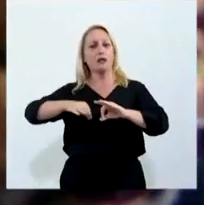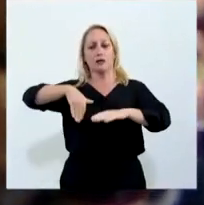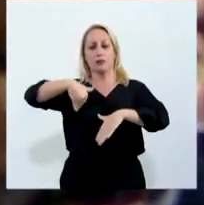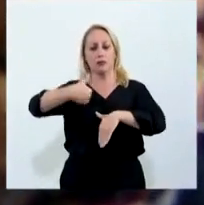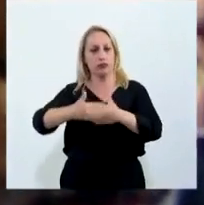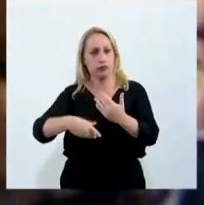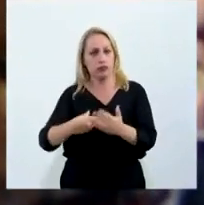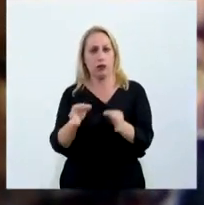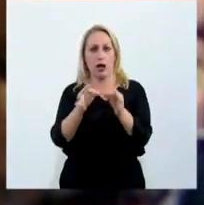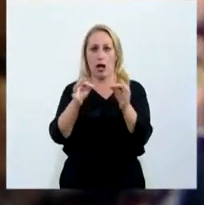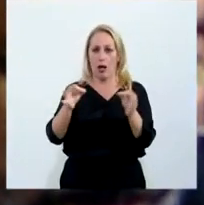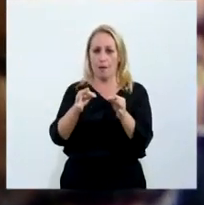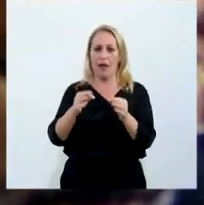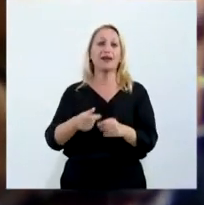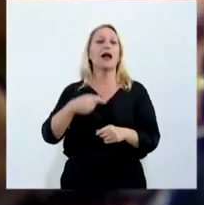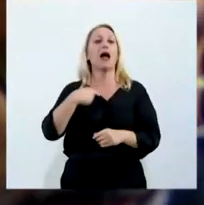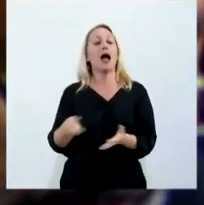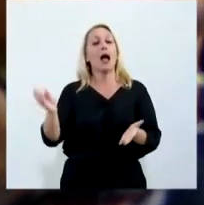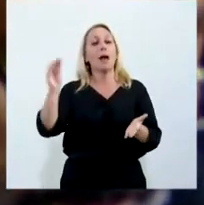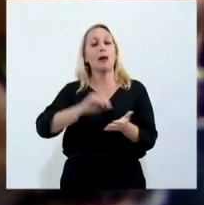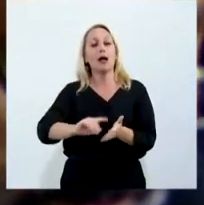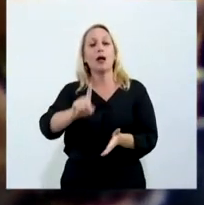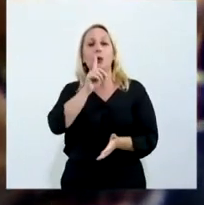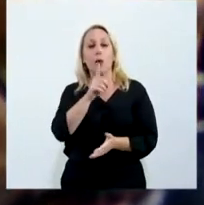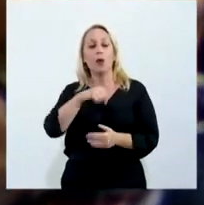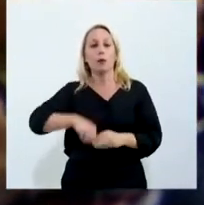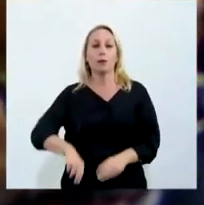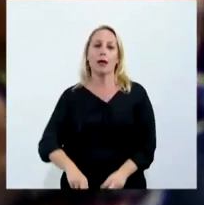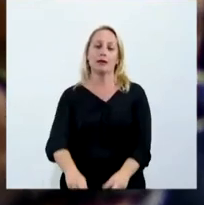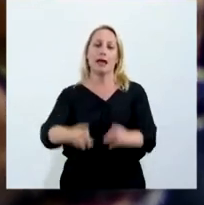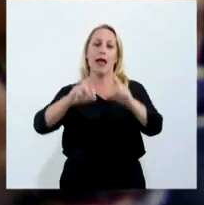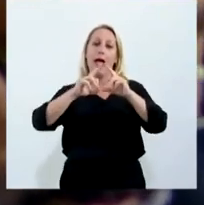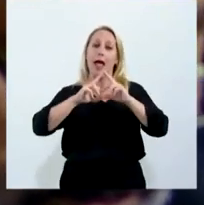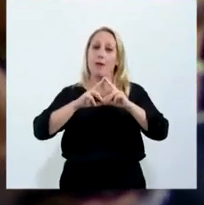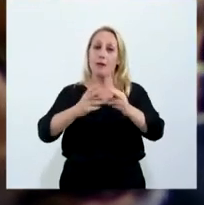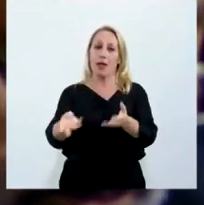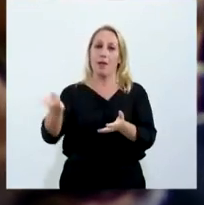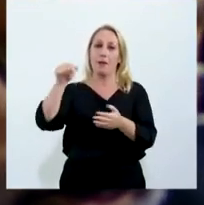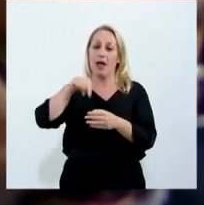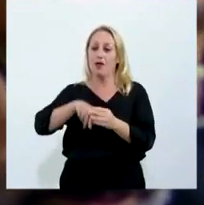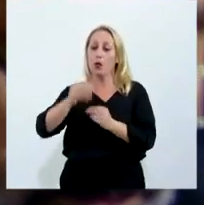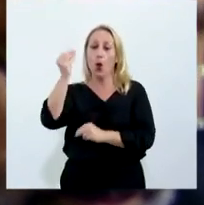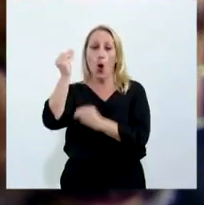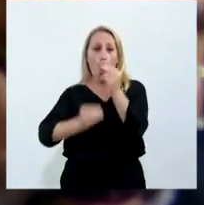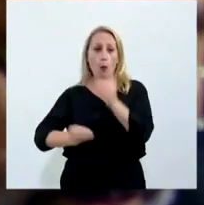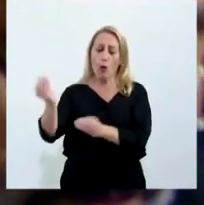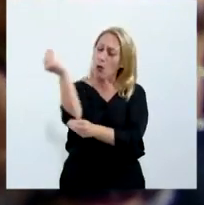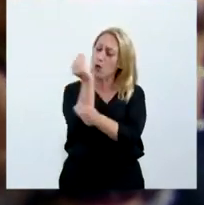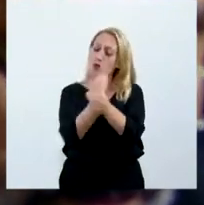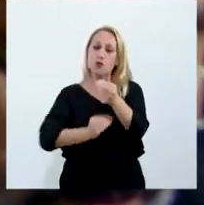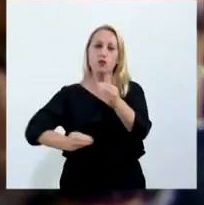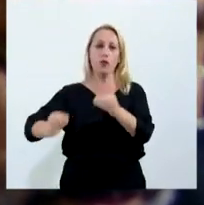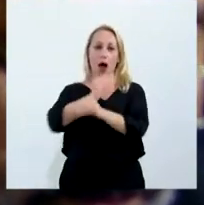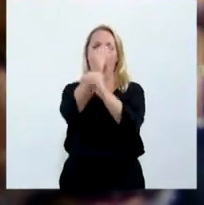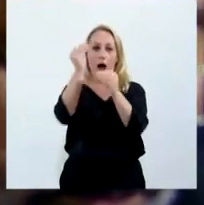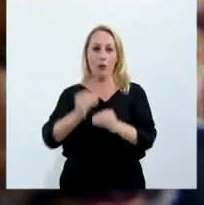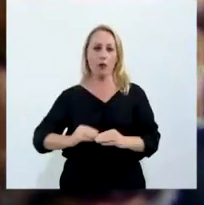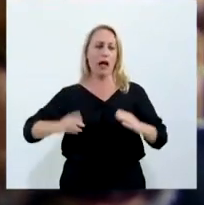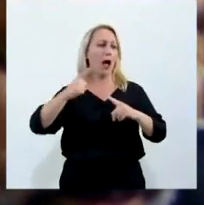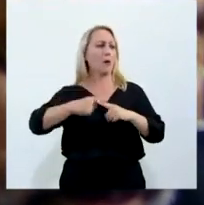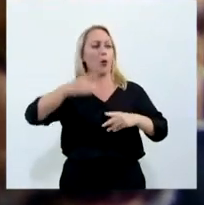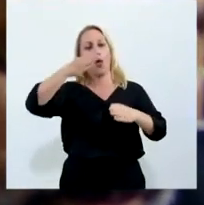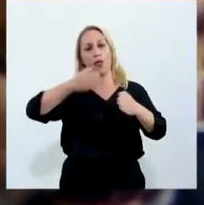σήμερα, ανακοινώσατε μέτρα και για το Airbnb που επιτείνει το πρόβλημα, εκτοξεύοντας τις τιμές των ενοικίων